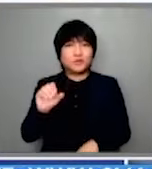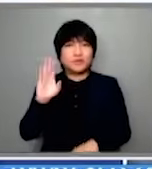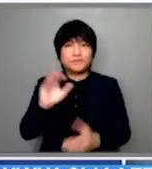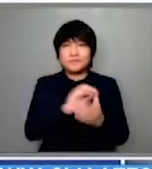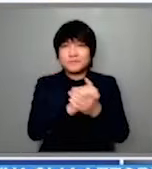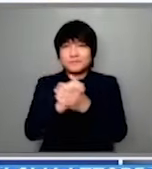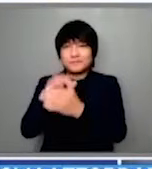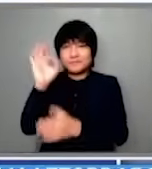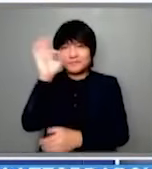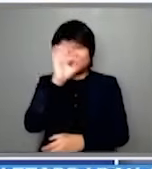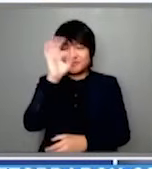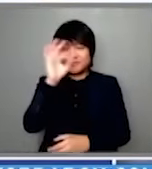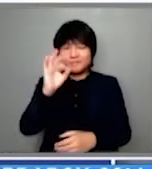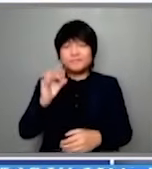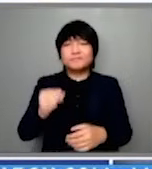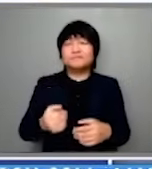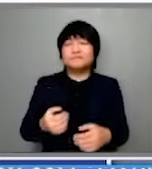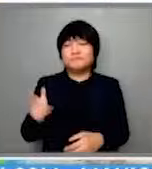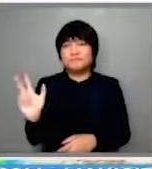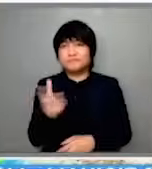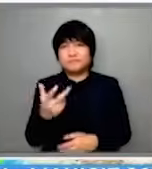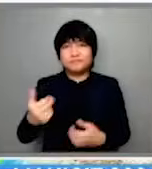badminton players!